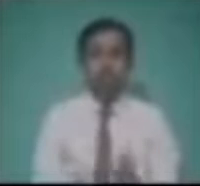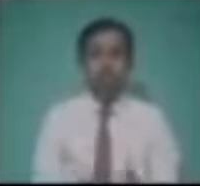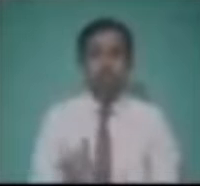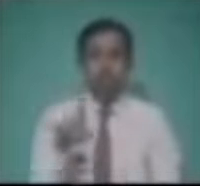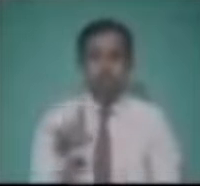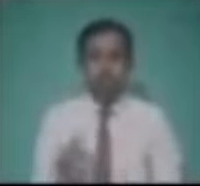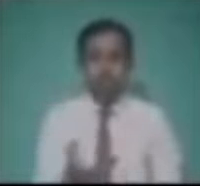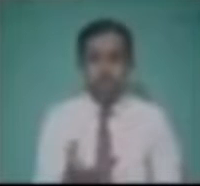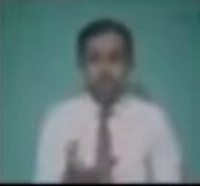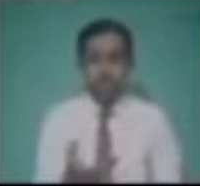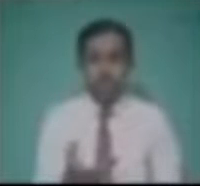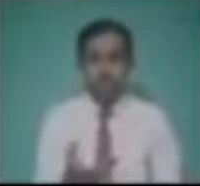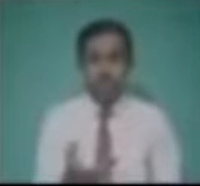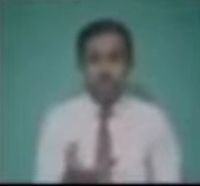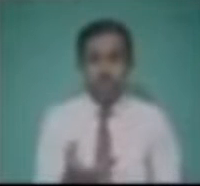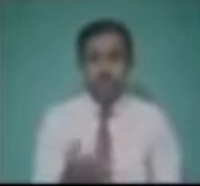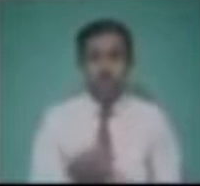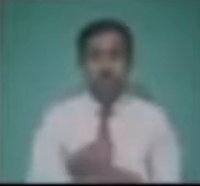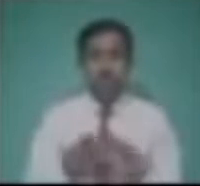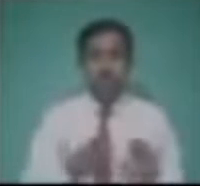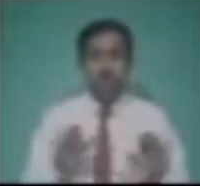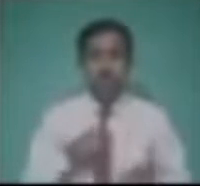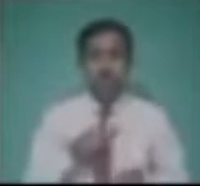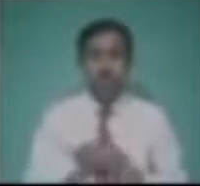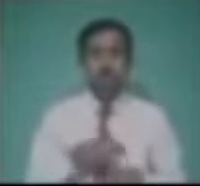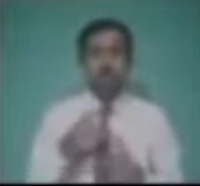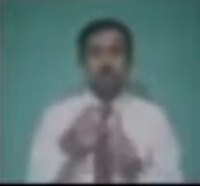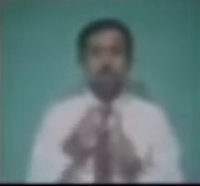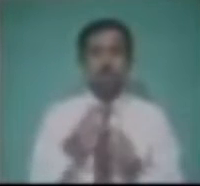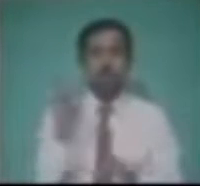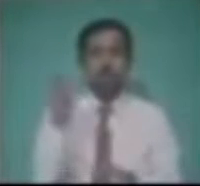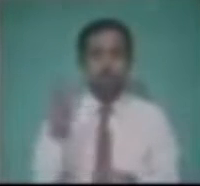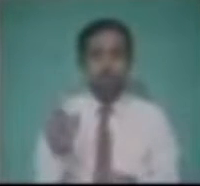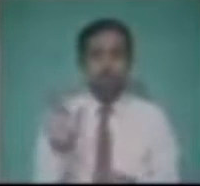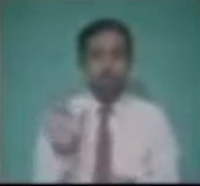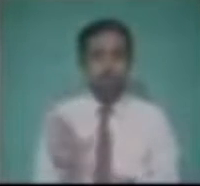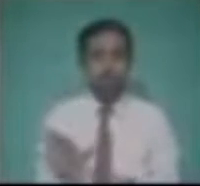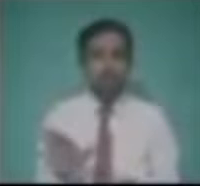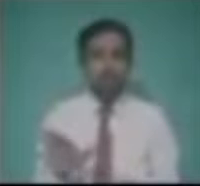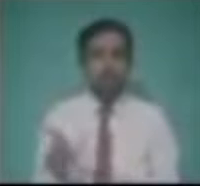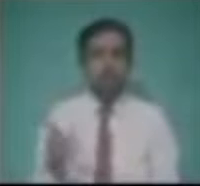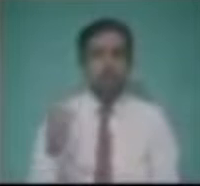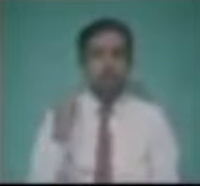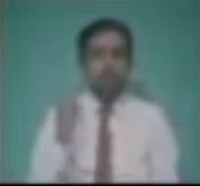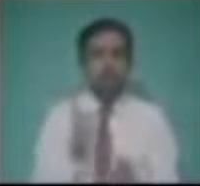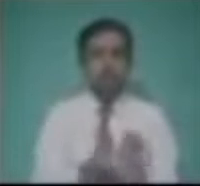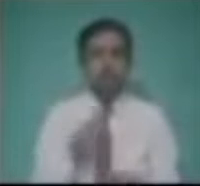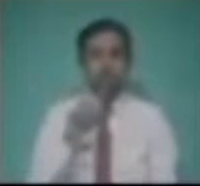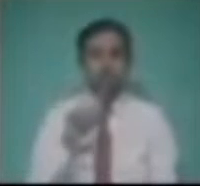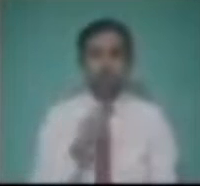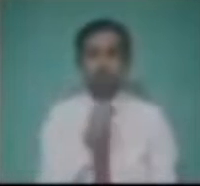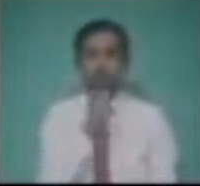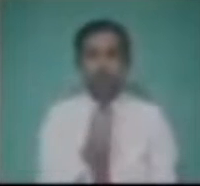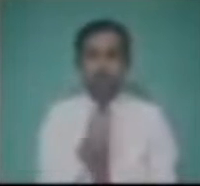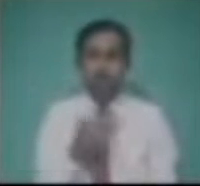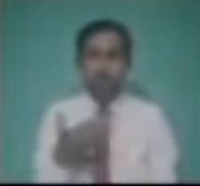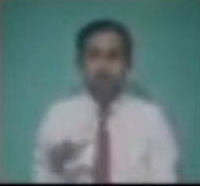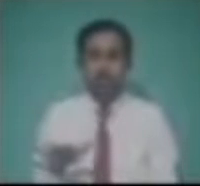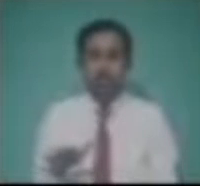100yi. Yahapalana aanduwa kaale adhyakshaya kenek hitiya ewathuma hamudawe avurudu 20ak indala visrama giya